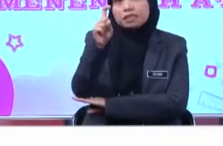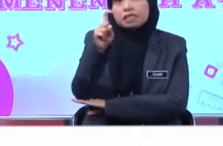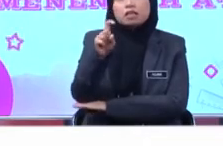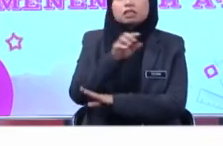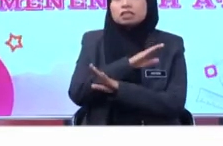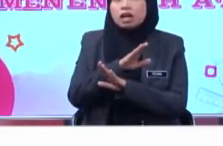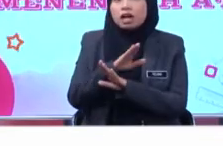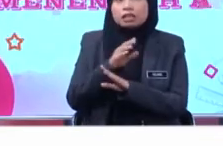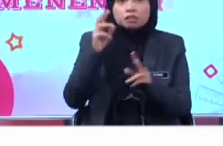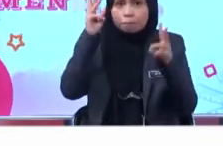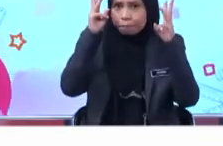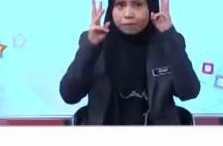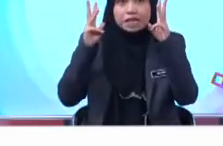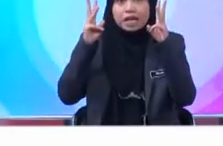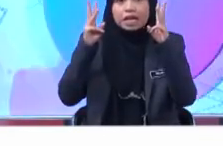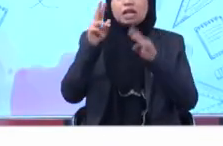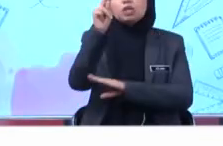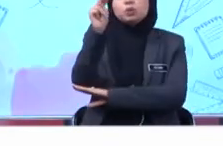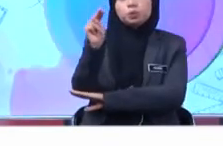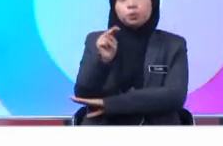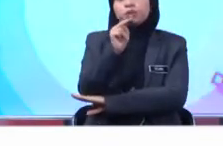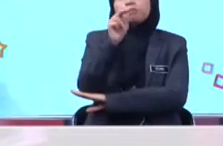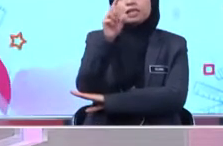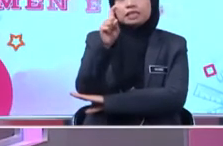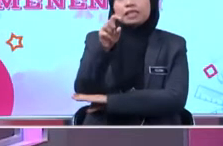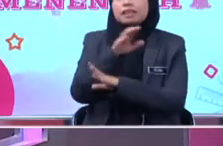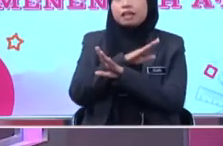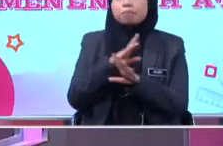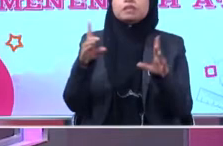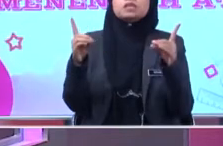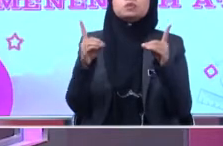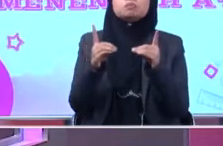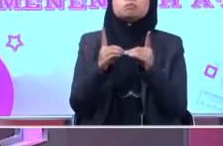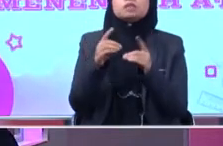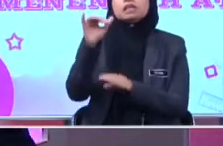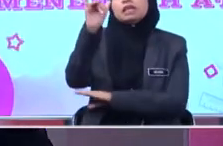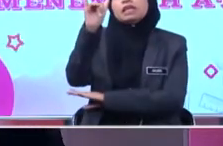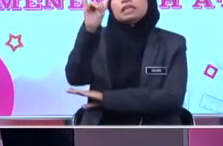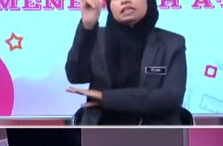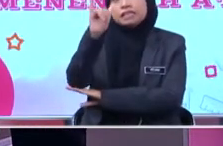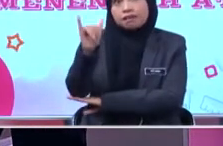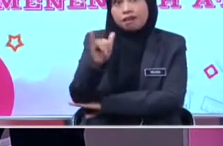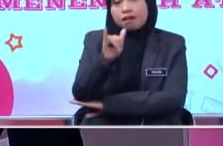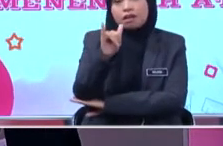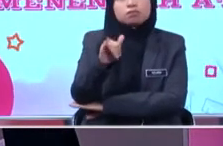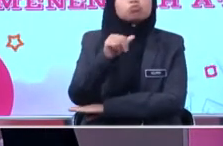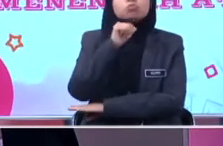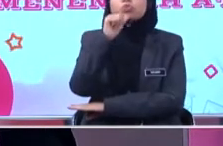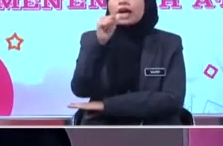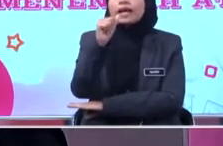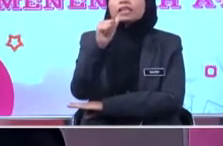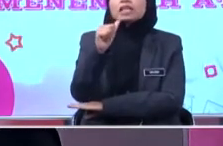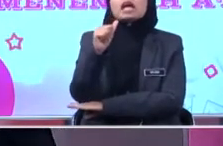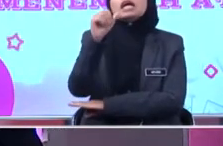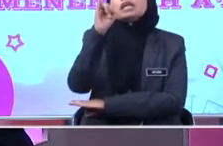kliru Nanda walaupun ini Nur mati-mati tapi hurufnya ya ya bukanya huruf ikhfa rachzonja